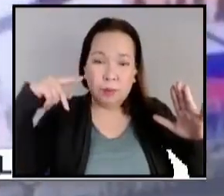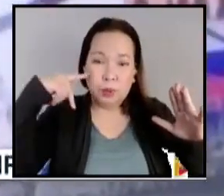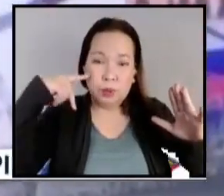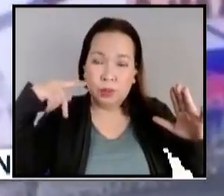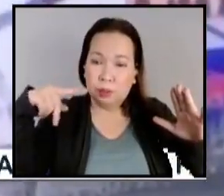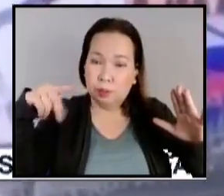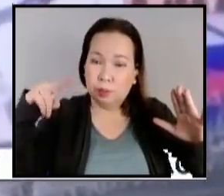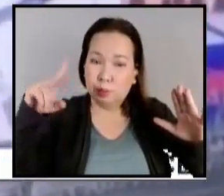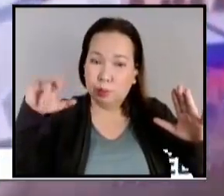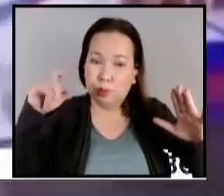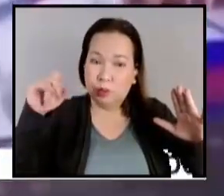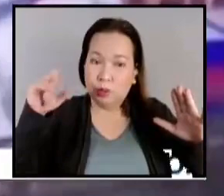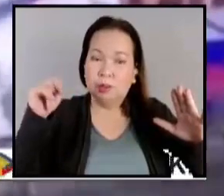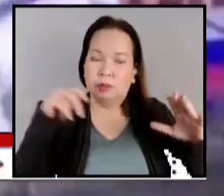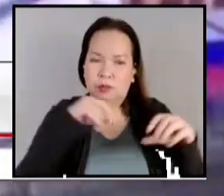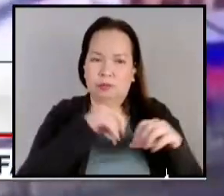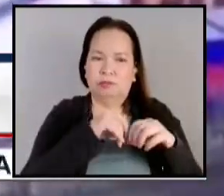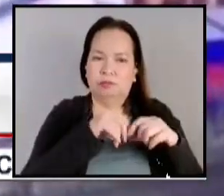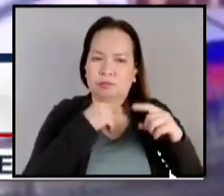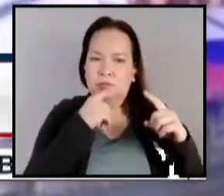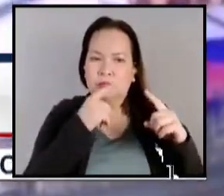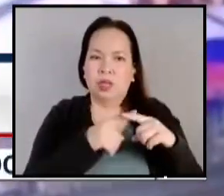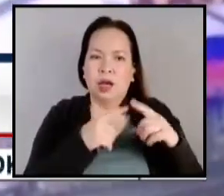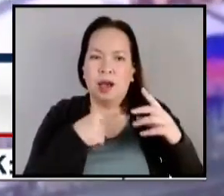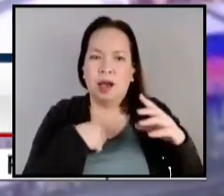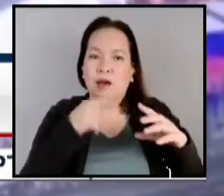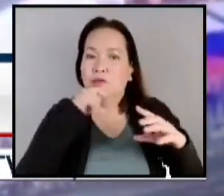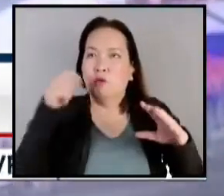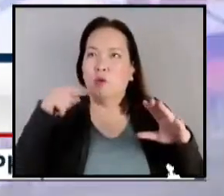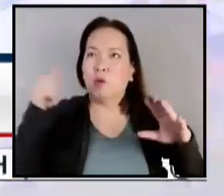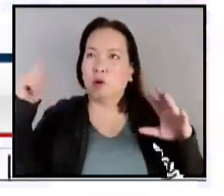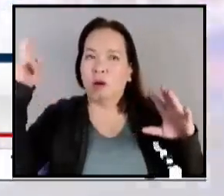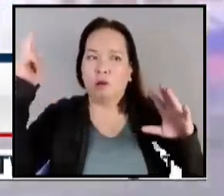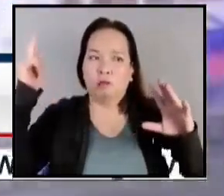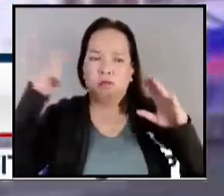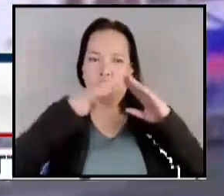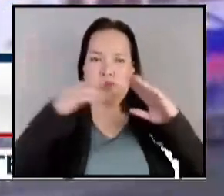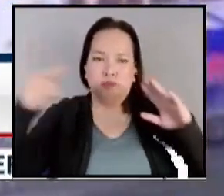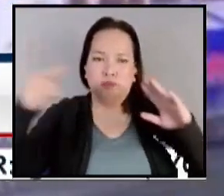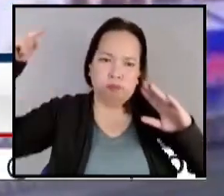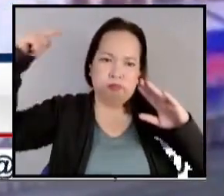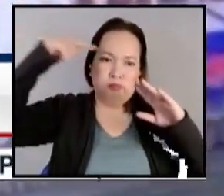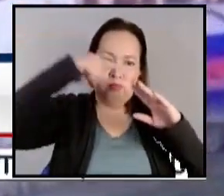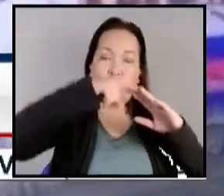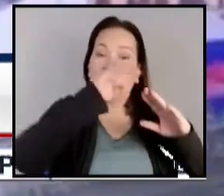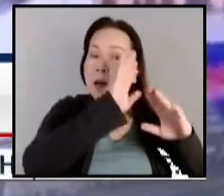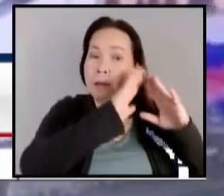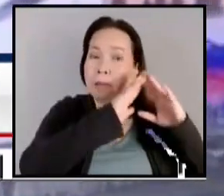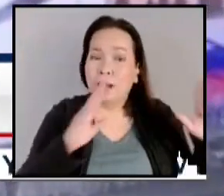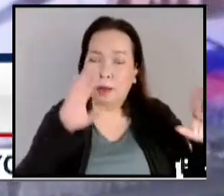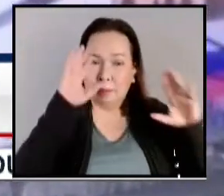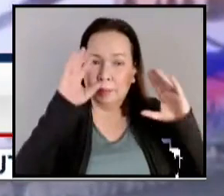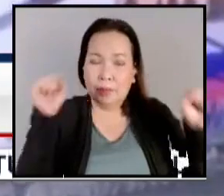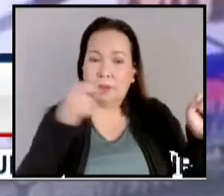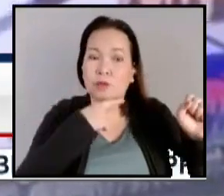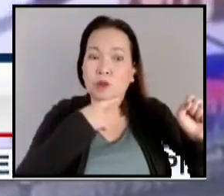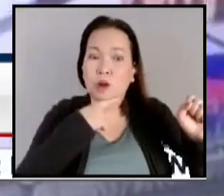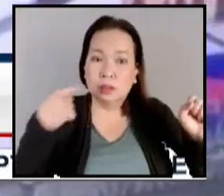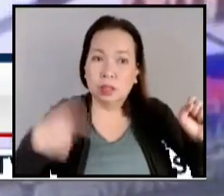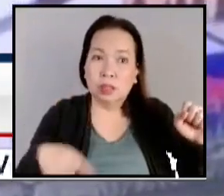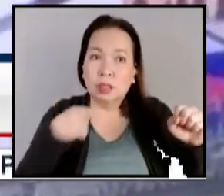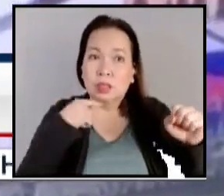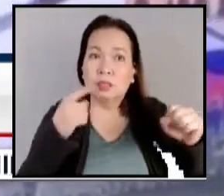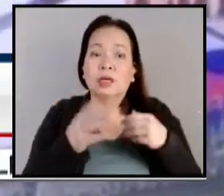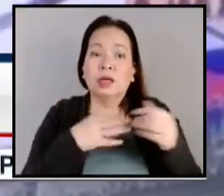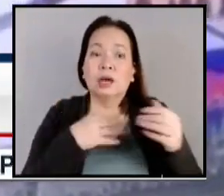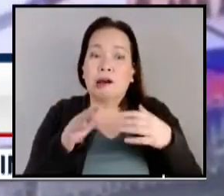na nagpakawala umano ng dalawang drone ng Ukraine na tumama sa mataas sa bahagi ng bahay ni Putin. Sinabi ng Moscow na bagamat nakakalat sa semento ang